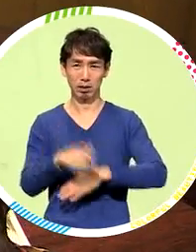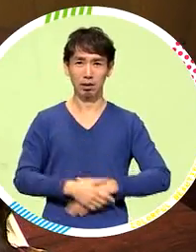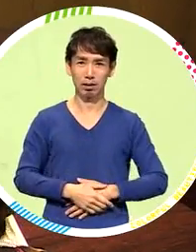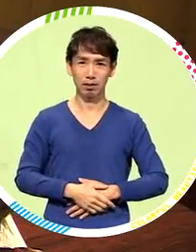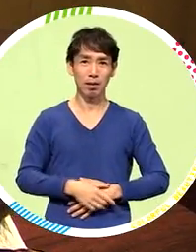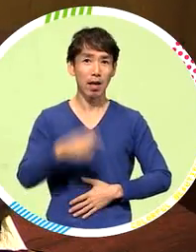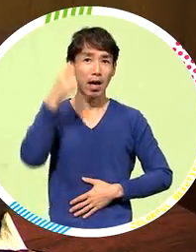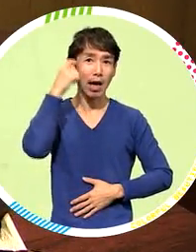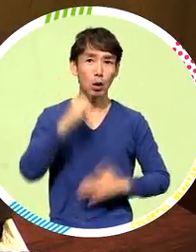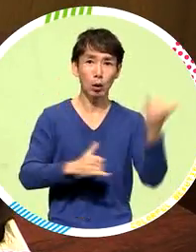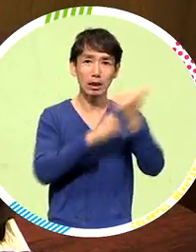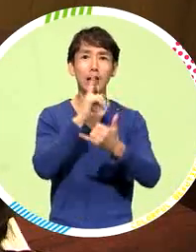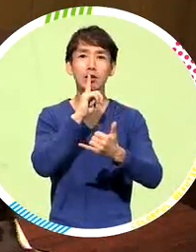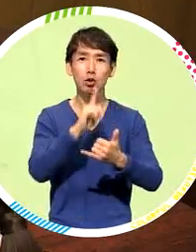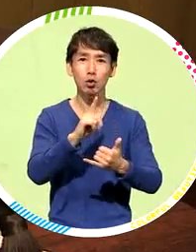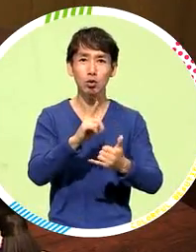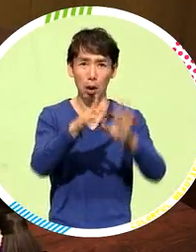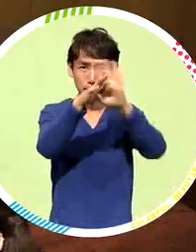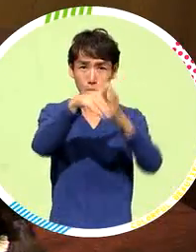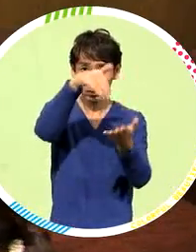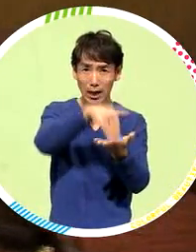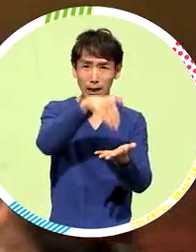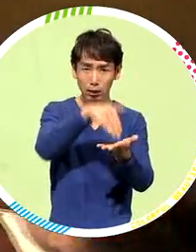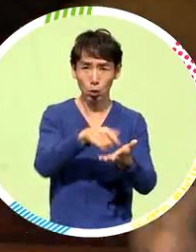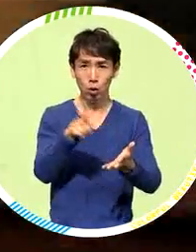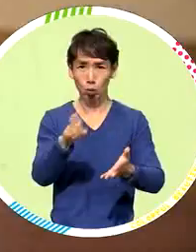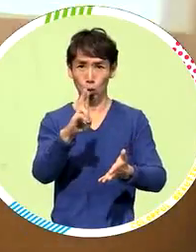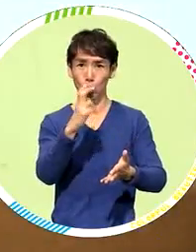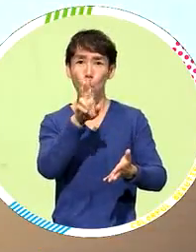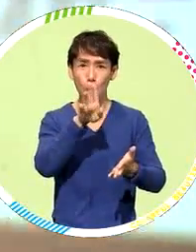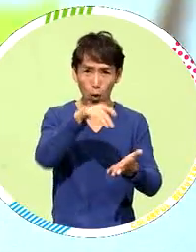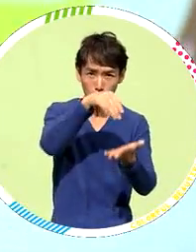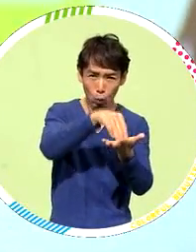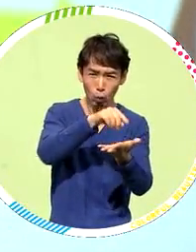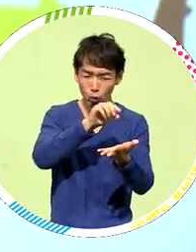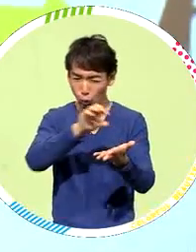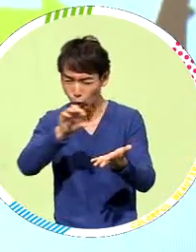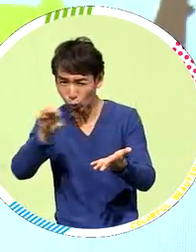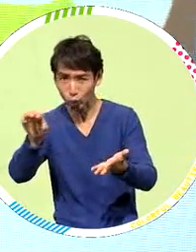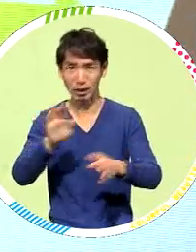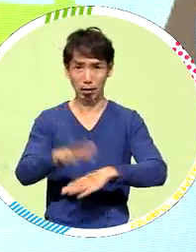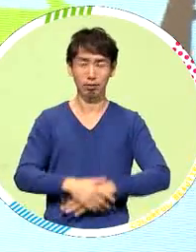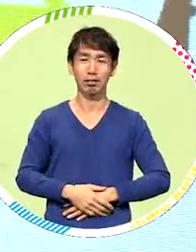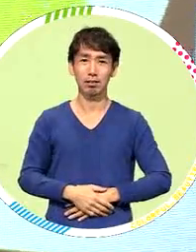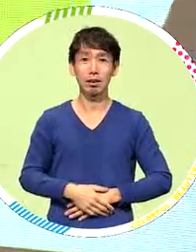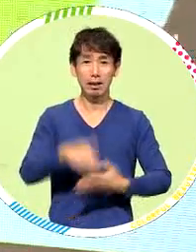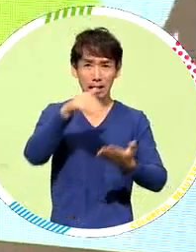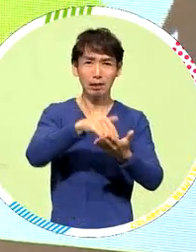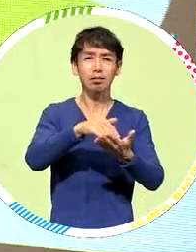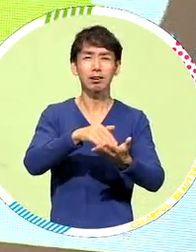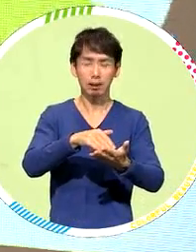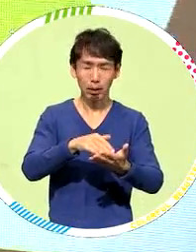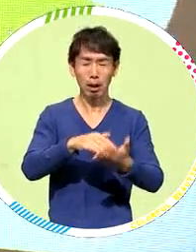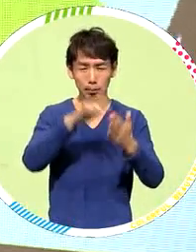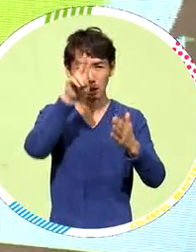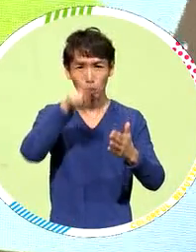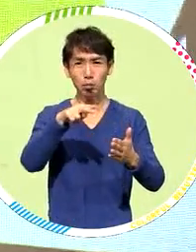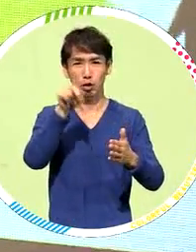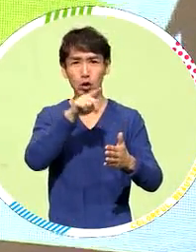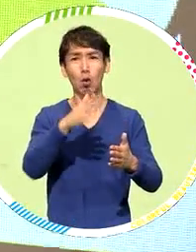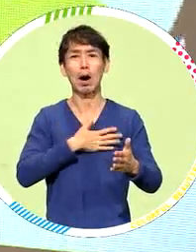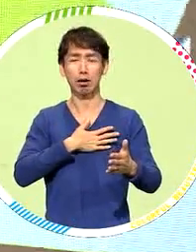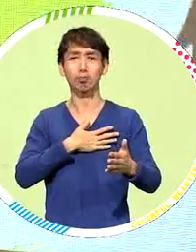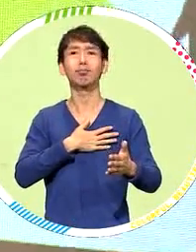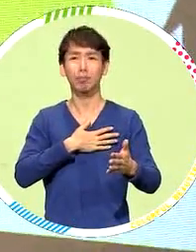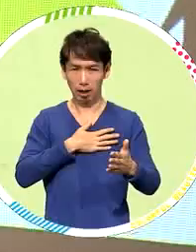は何とかで早漏っていっぱい書くんですねなのでここまで最終的に省略されてしまう